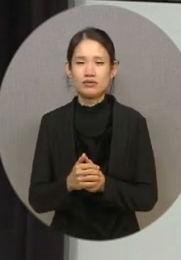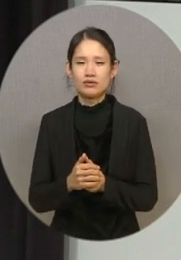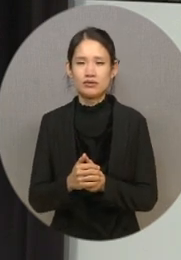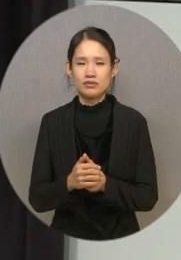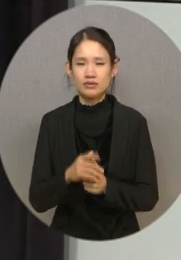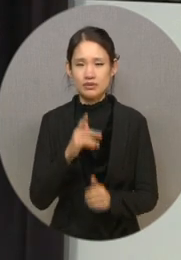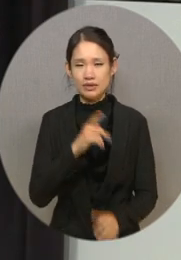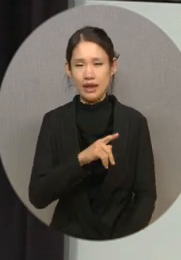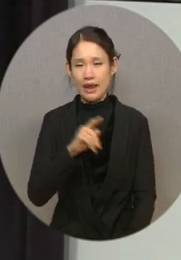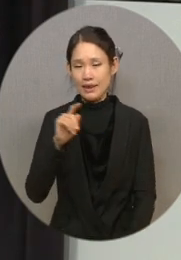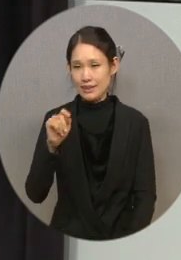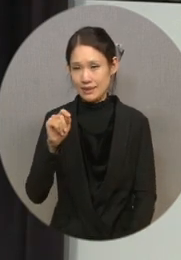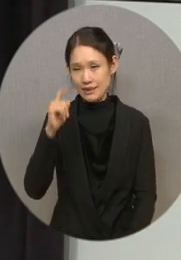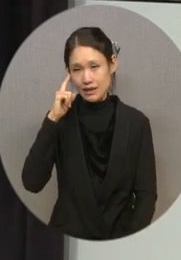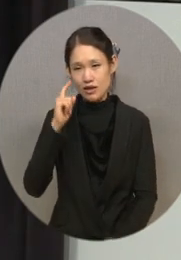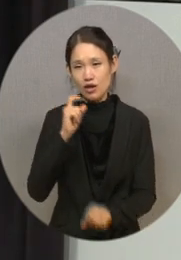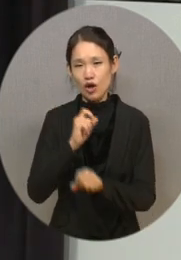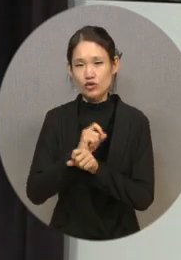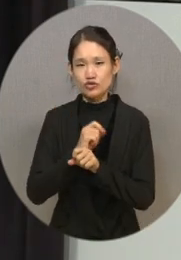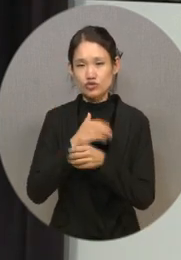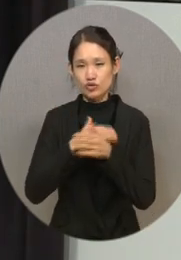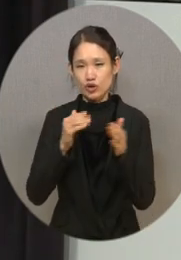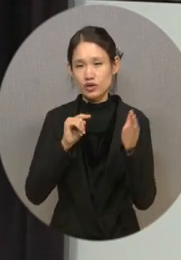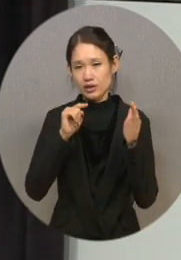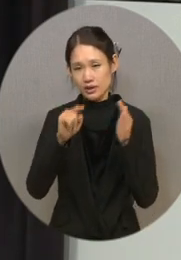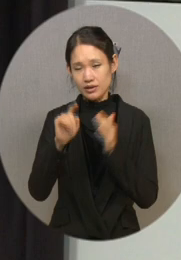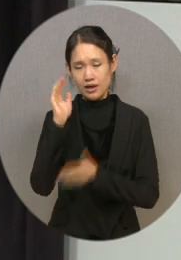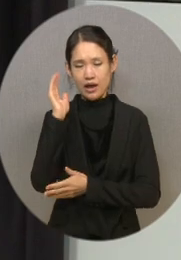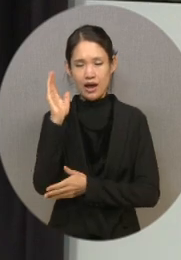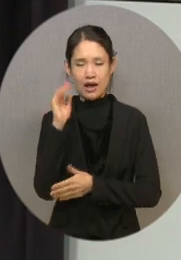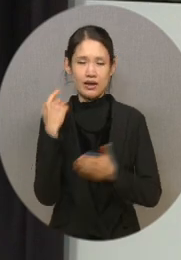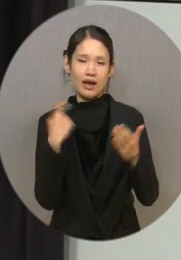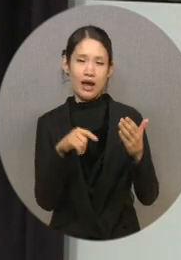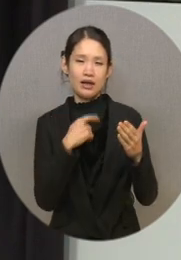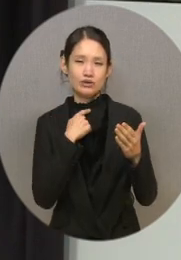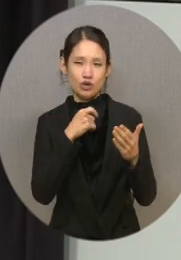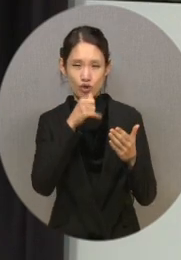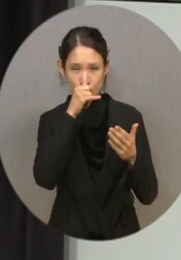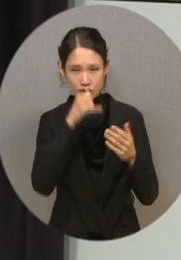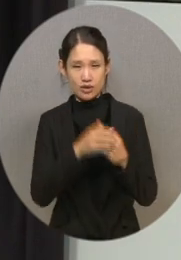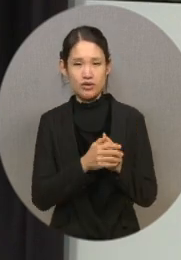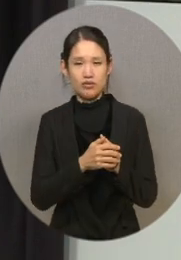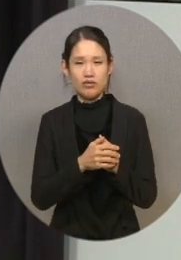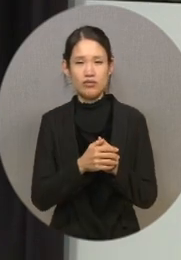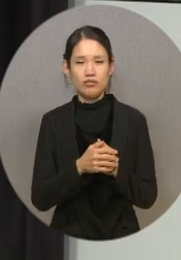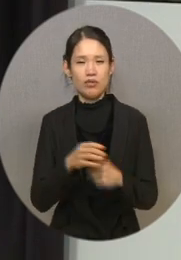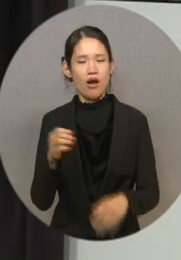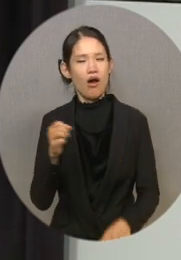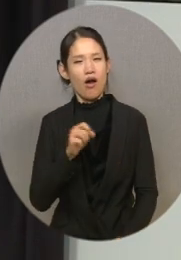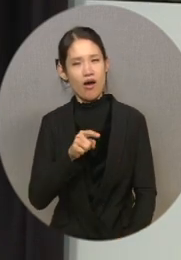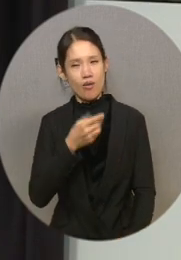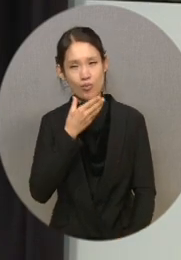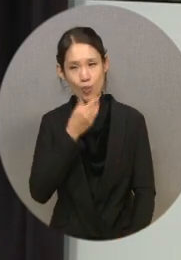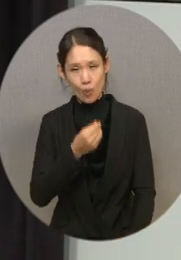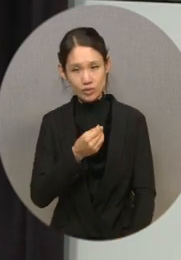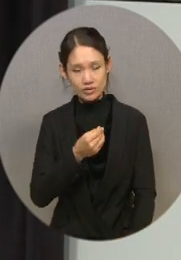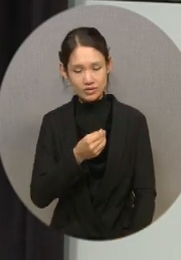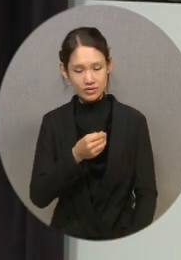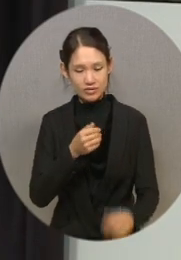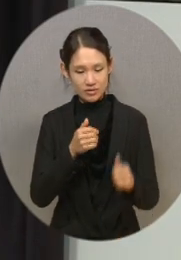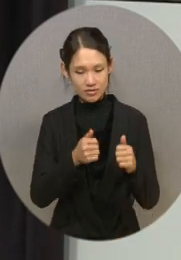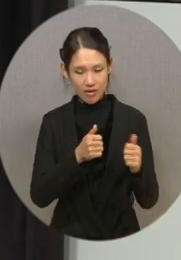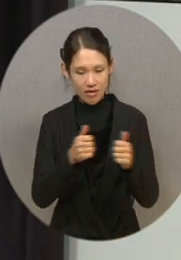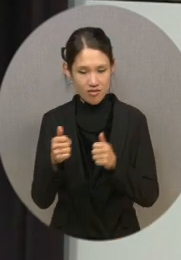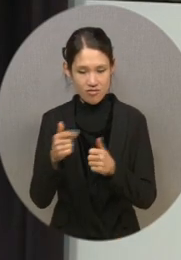KT 연수원에 한번 가서 오. 그 강의를 한 적이 있는데 예. 그때 이제 아 복지사 이렇게 많구나 예.